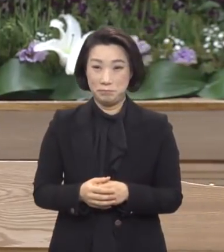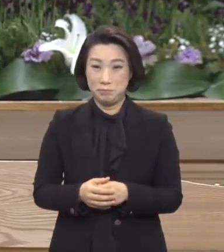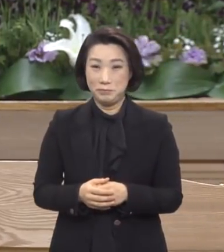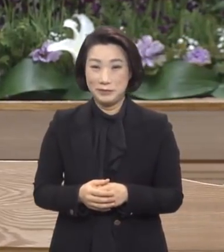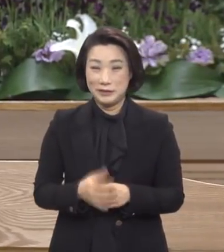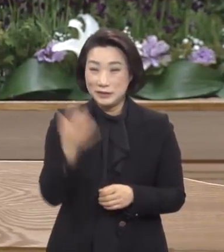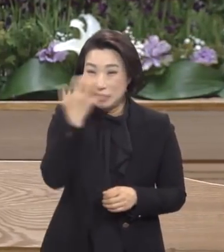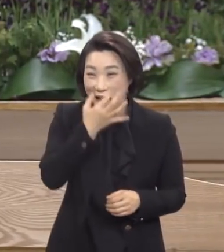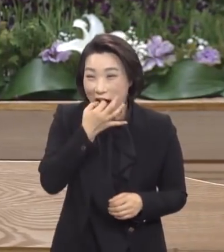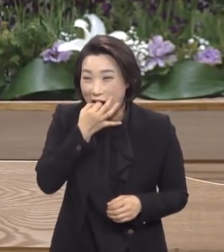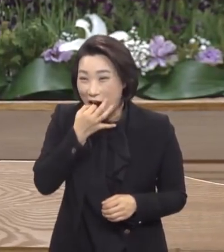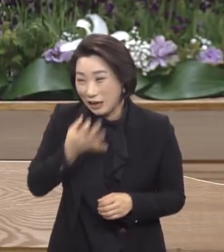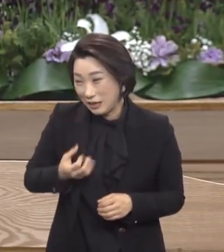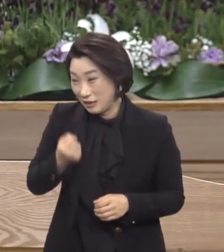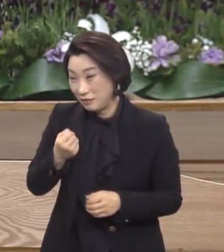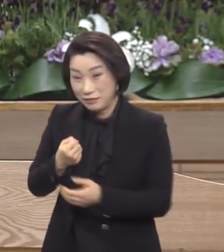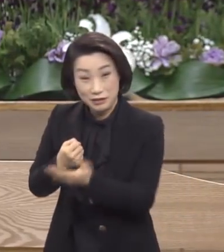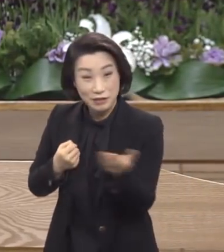음욕 품고